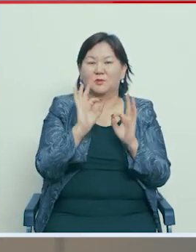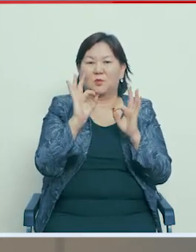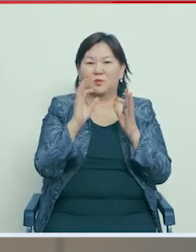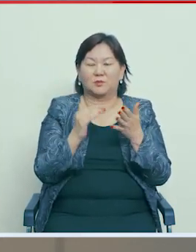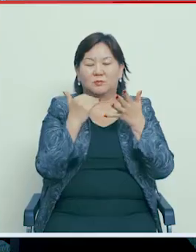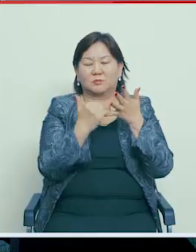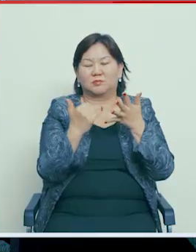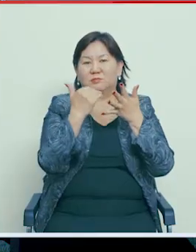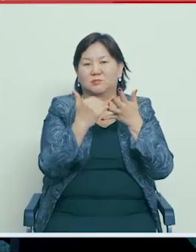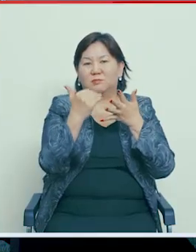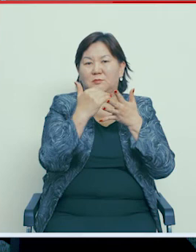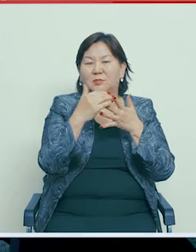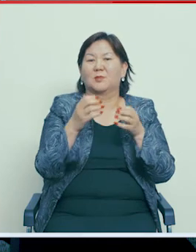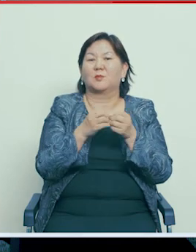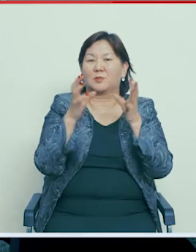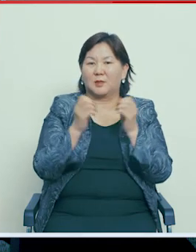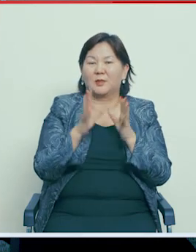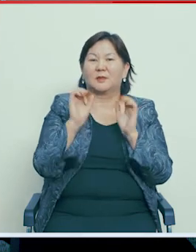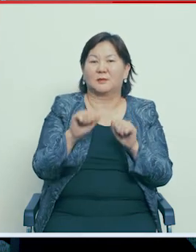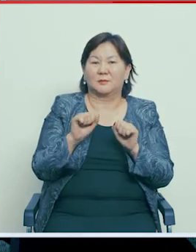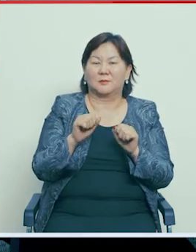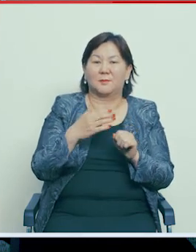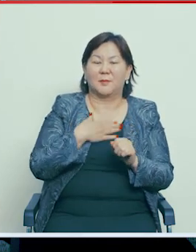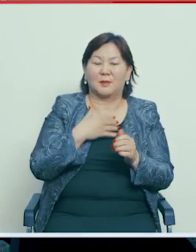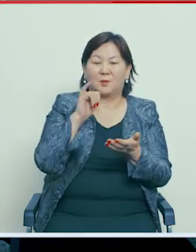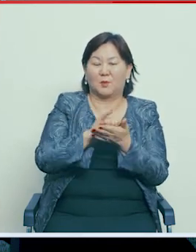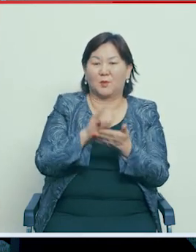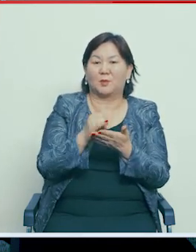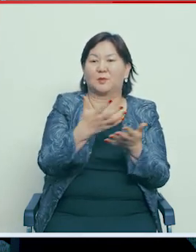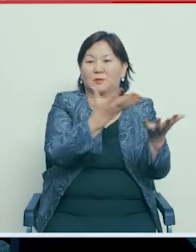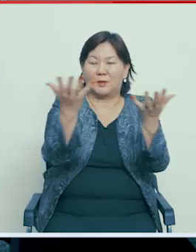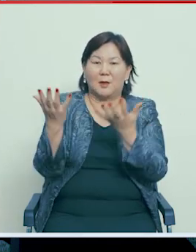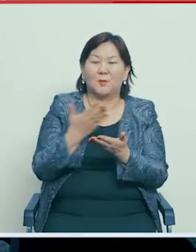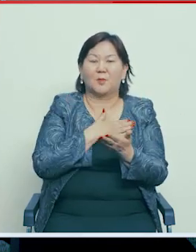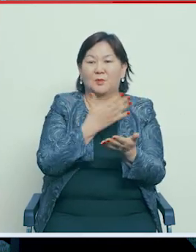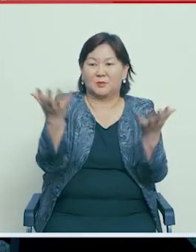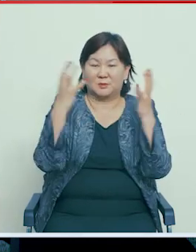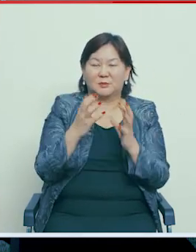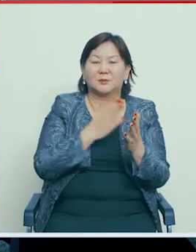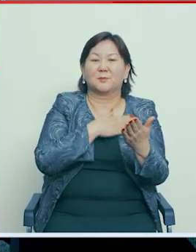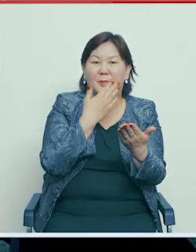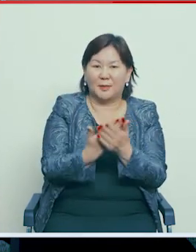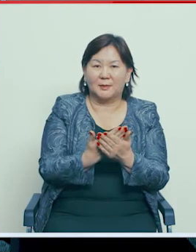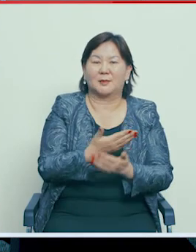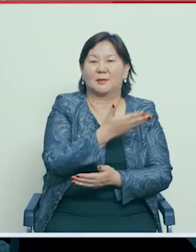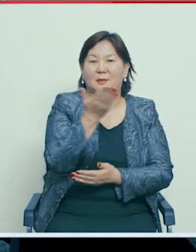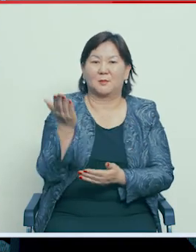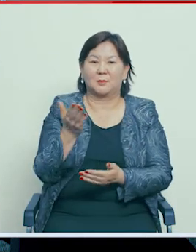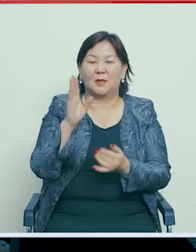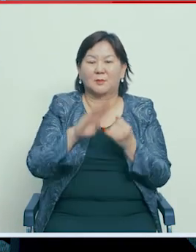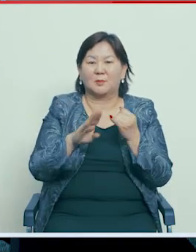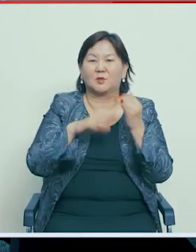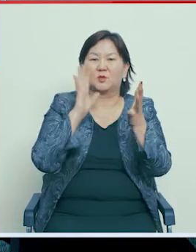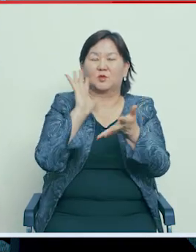цэгцтэй сайхан нийгмийг бүтээх нэ. За манай урилга хүлээж авч хүрэлцсэн та бүхэнд баярлалаа. Тэгээ эцэст нь би энэ